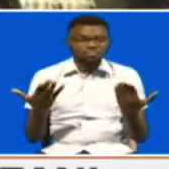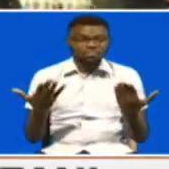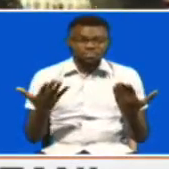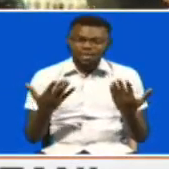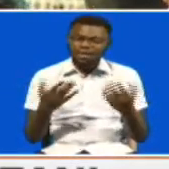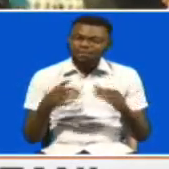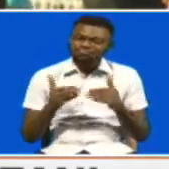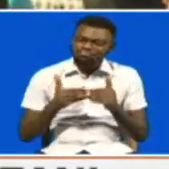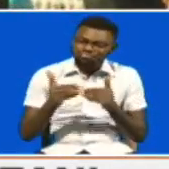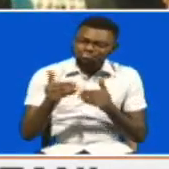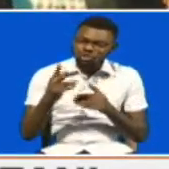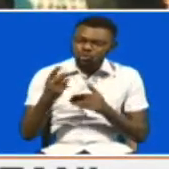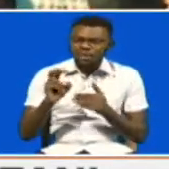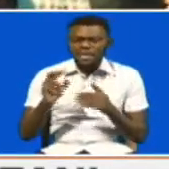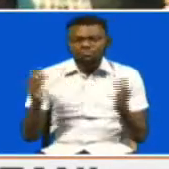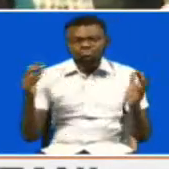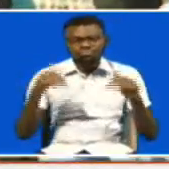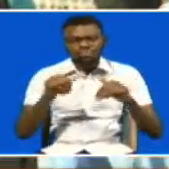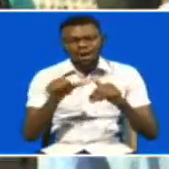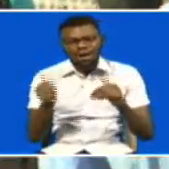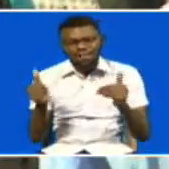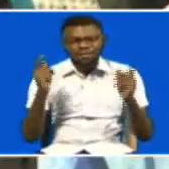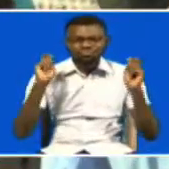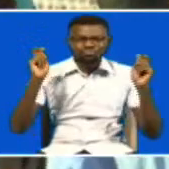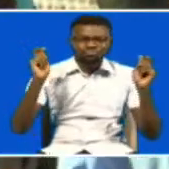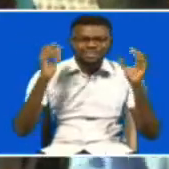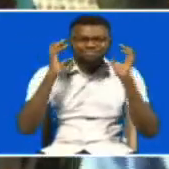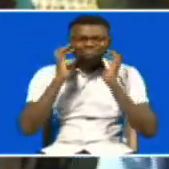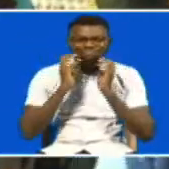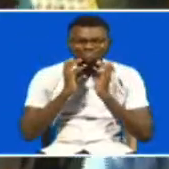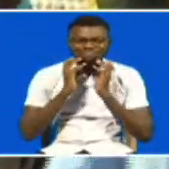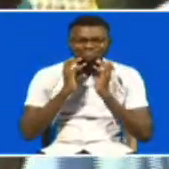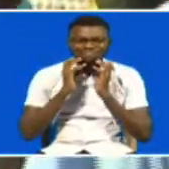kitatendeka tarehe 20. Tobias Chanji, KTN News, kaunti ya Kilifi.